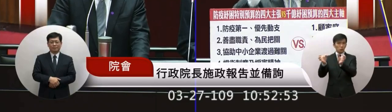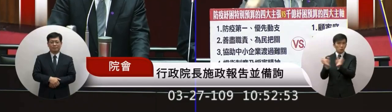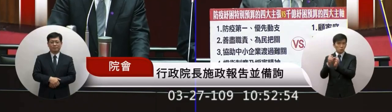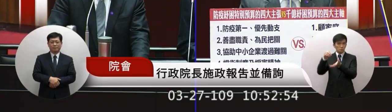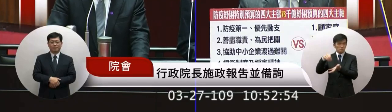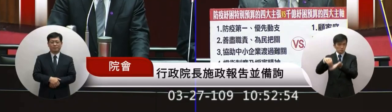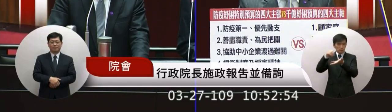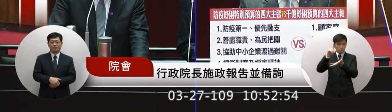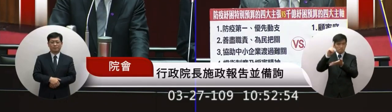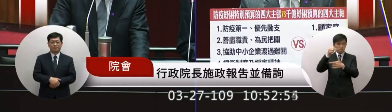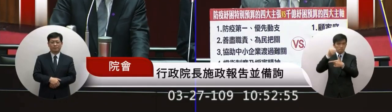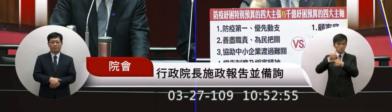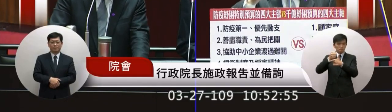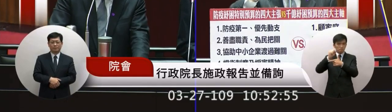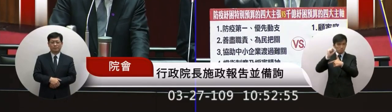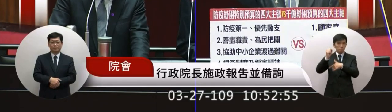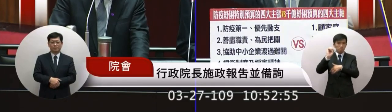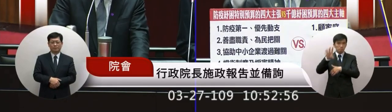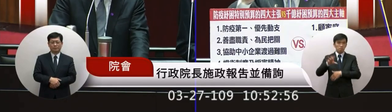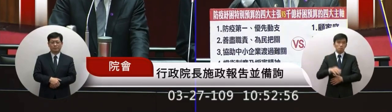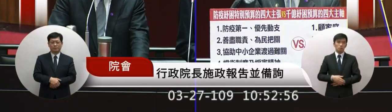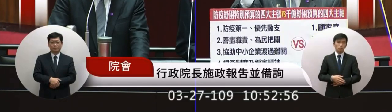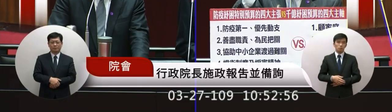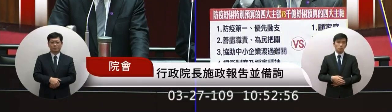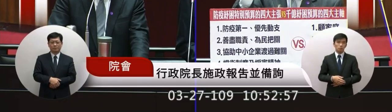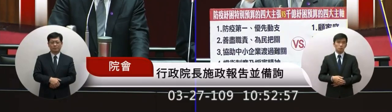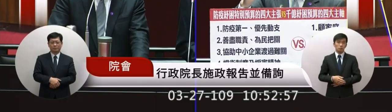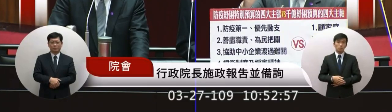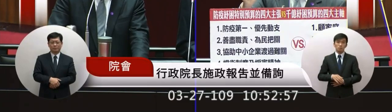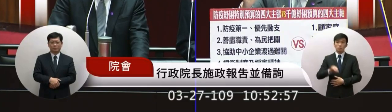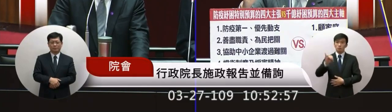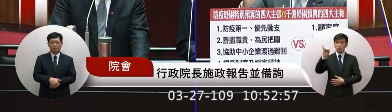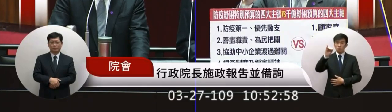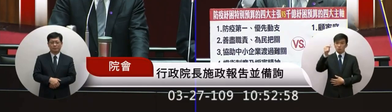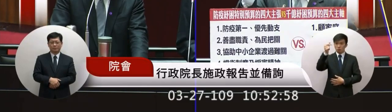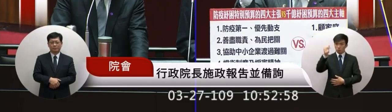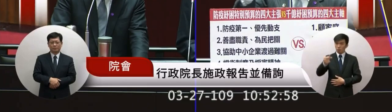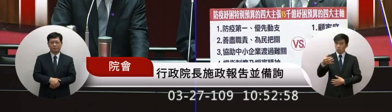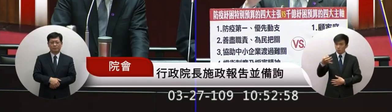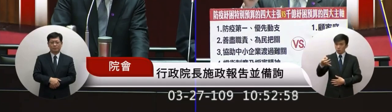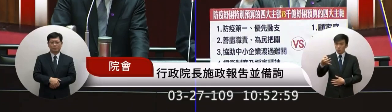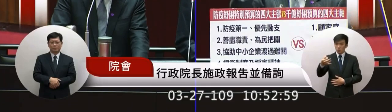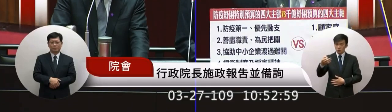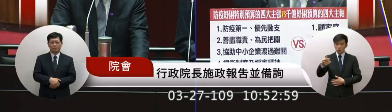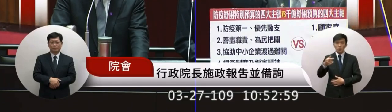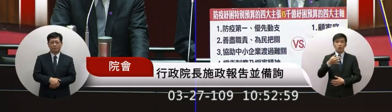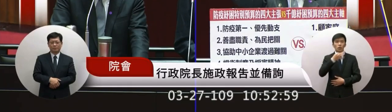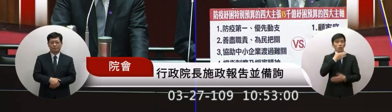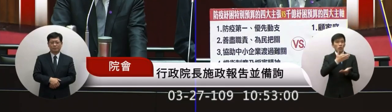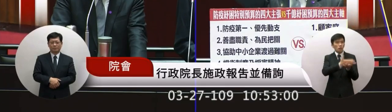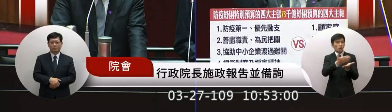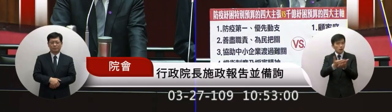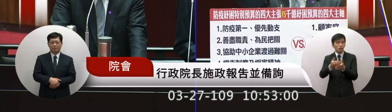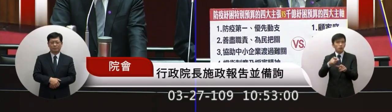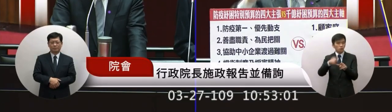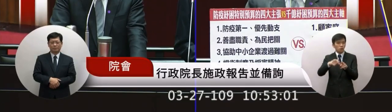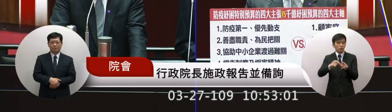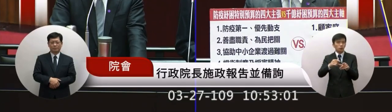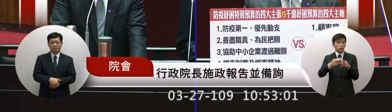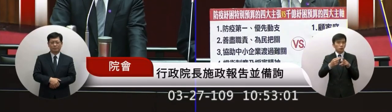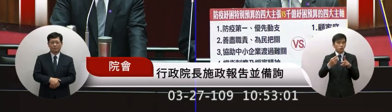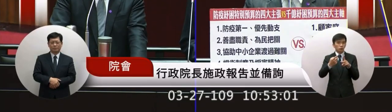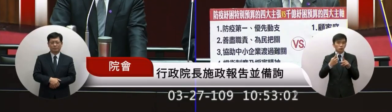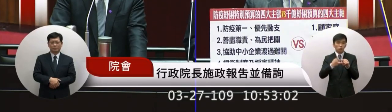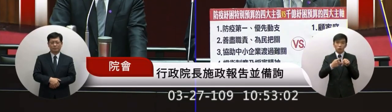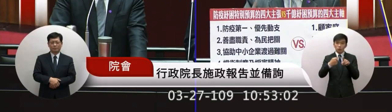来的一点建议，就是刚才讲他的一千亿的纾困方案来，那个中小企业信保的那个一